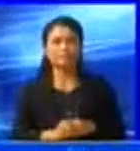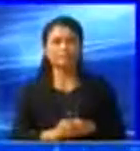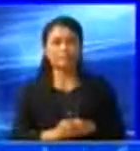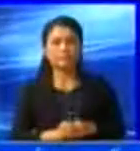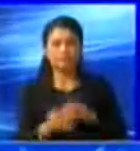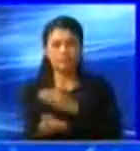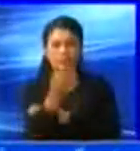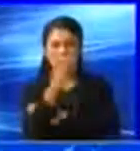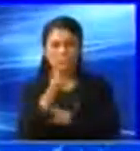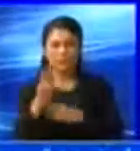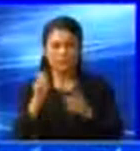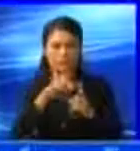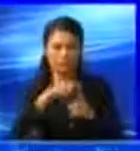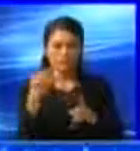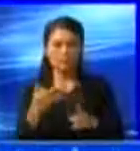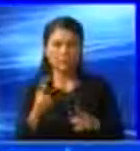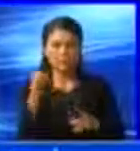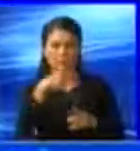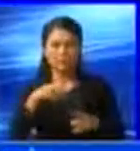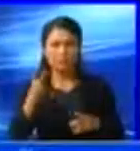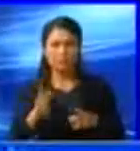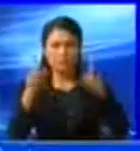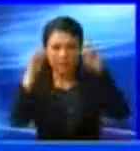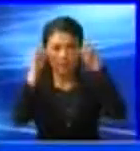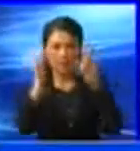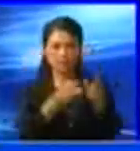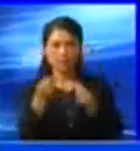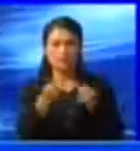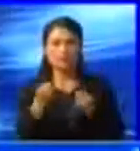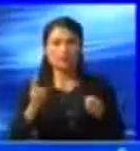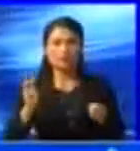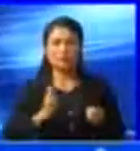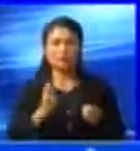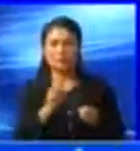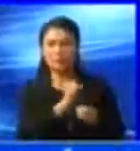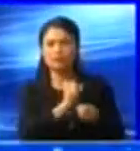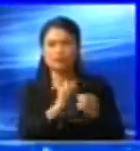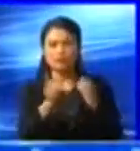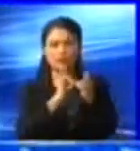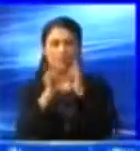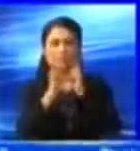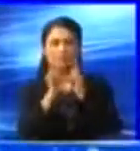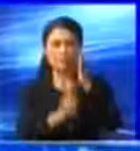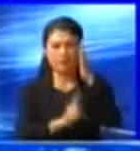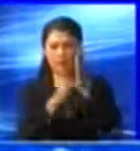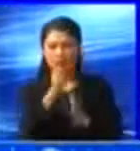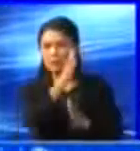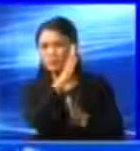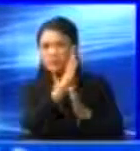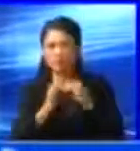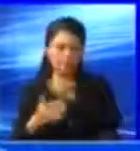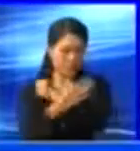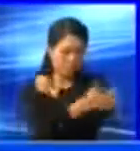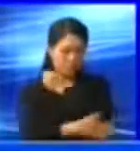នាប្រាក់ថ្ងៃទី20ខែសីហាឆ្នាំ2013ឯកឧត្តមឧបនាយករដ្ឋមន្ត្រីយ៉ឹមឆាលីប្រធានក្រុមប្រឹក្សាស្ដារអភិវឌ្ឍវិស័យកសិកម្មនិងជនប